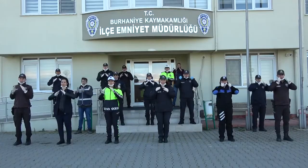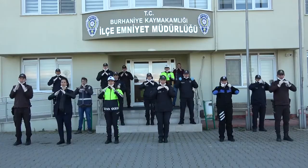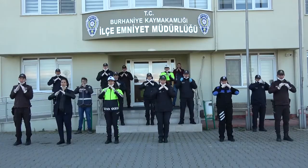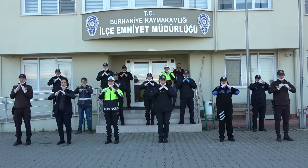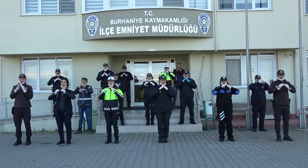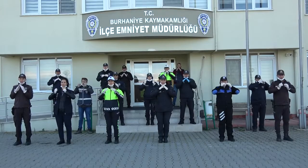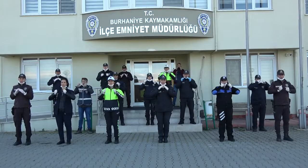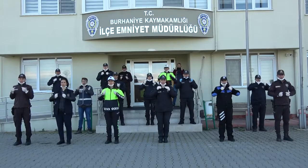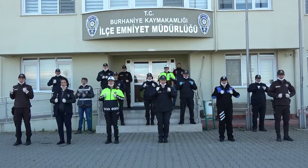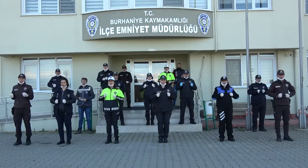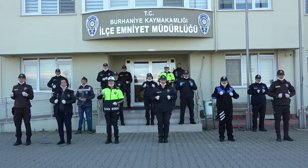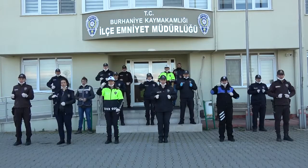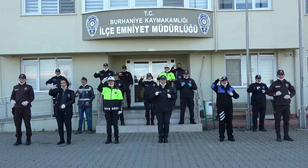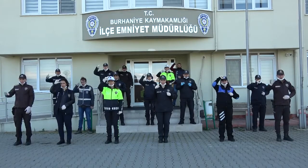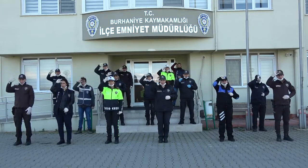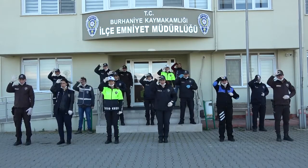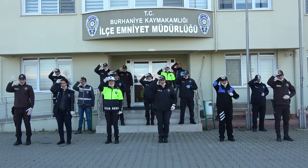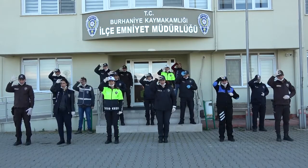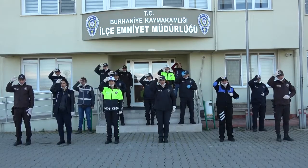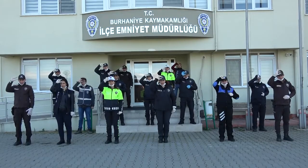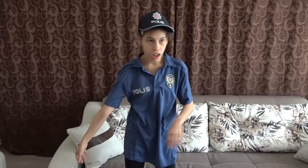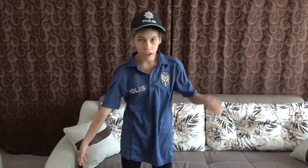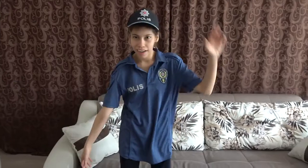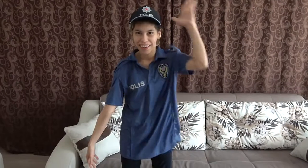Evde kal Türkiye.